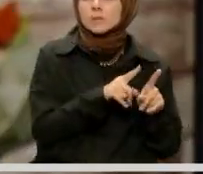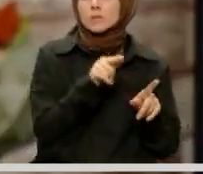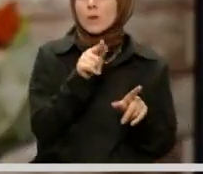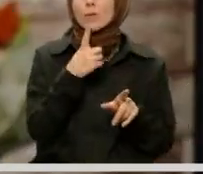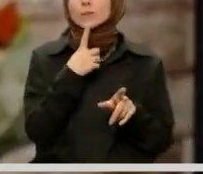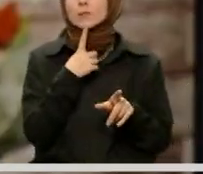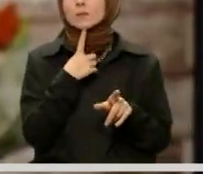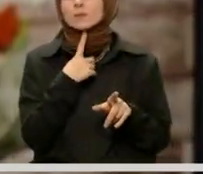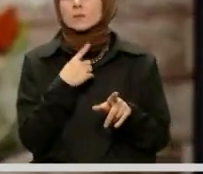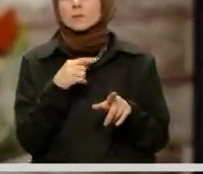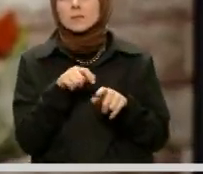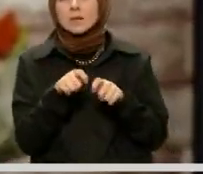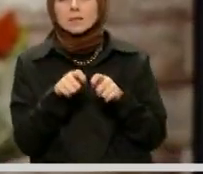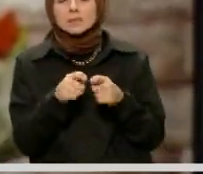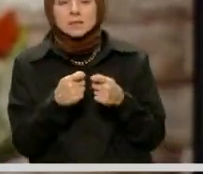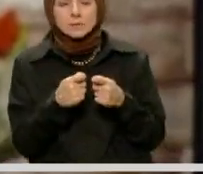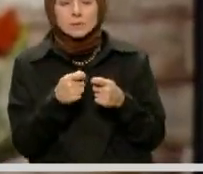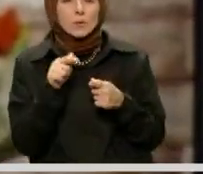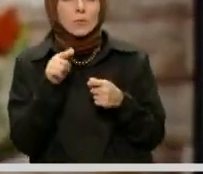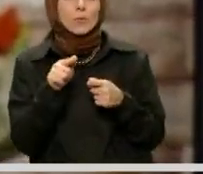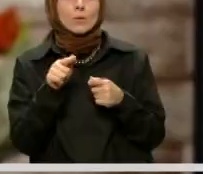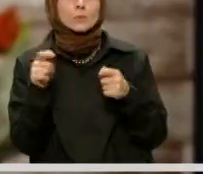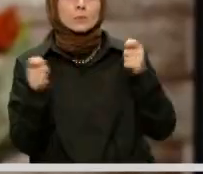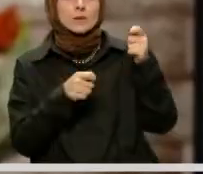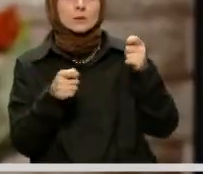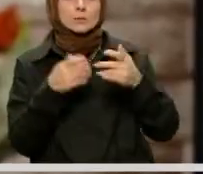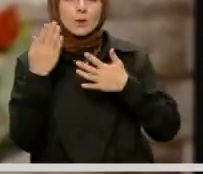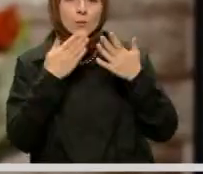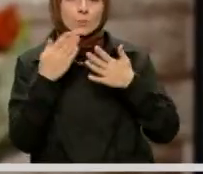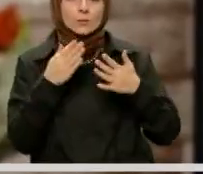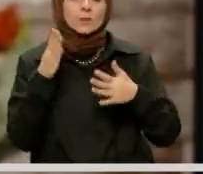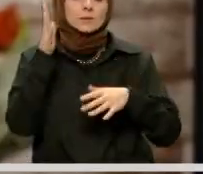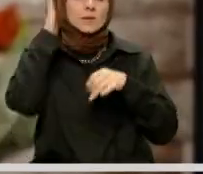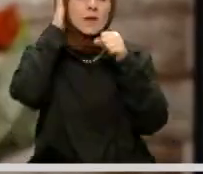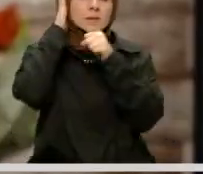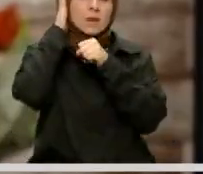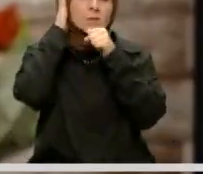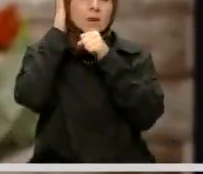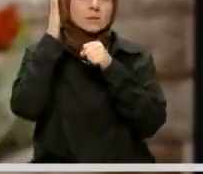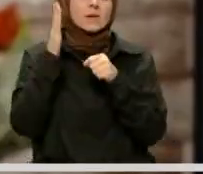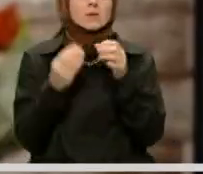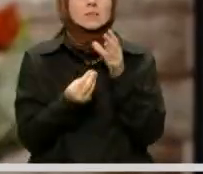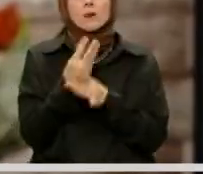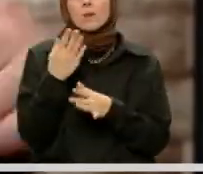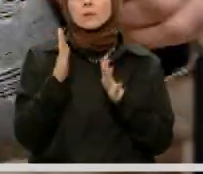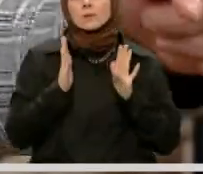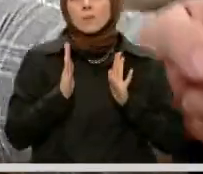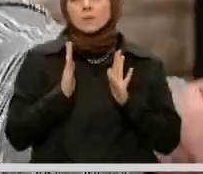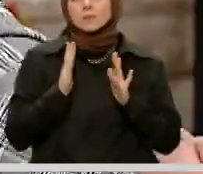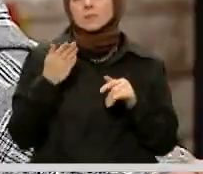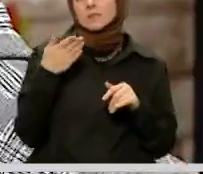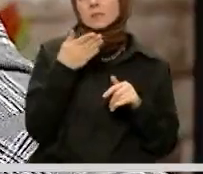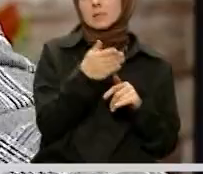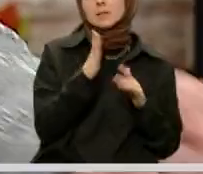kırıp sahurda okunan ezanlarda camiye gidip cemaatle namazı kılabilirsek, yatsıyı cemaatle kıldık,